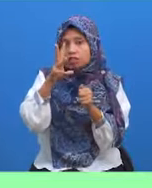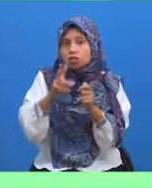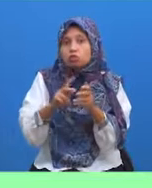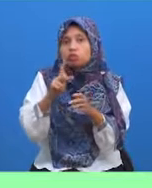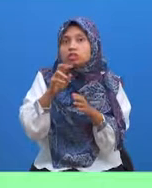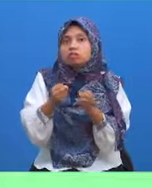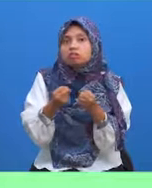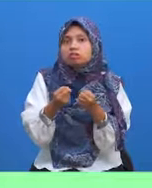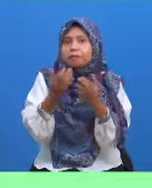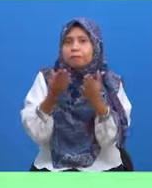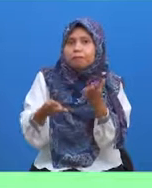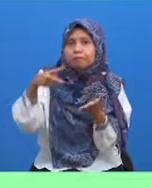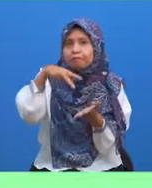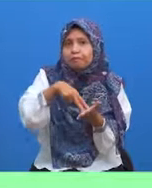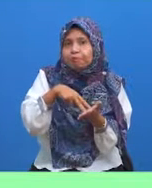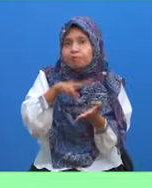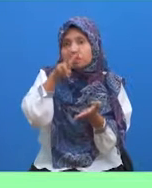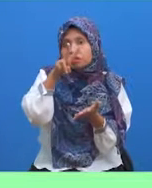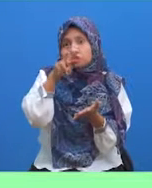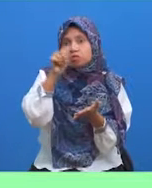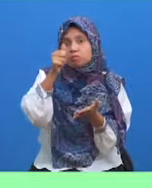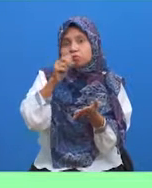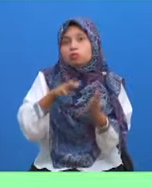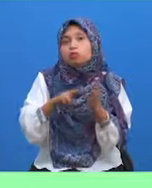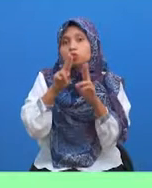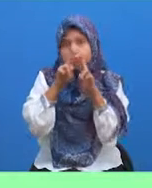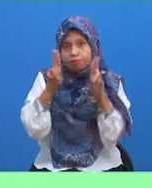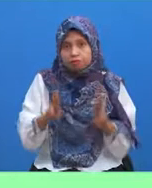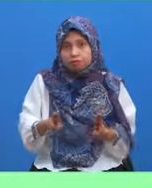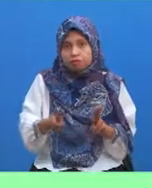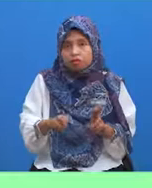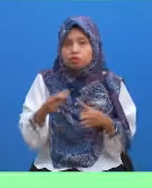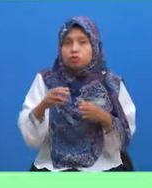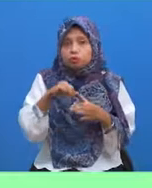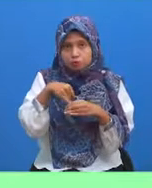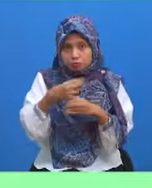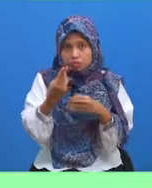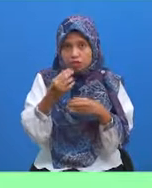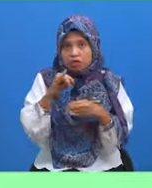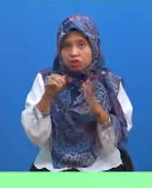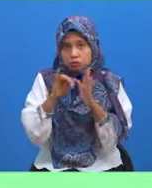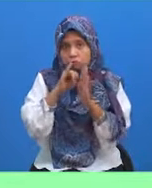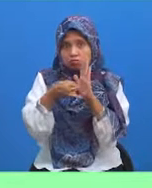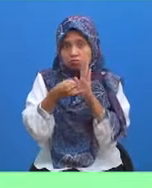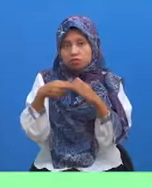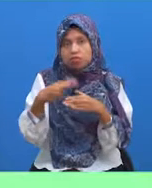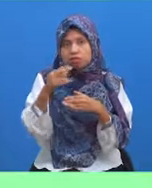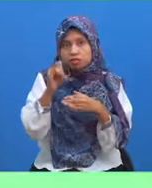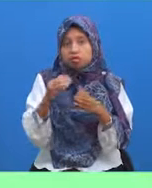meningkat kepada 90 unit make jumlah hasil yang baharu sebanyak ATM